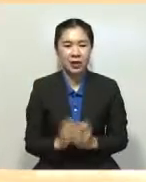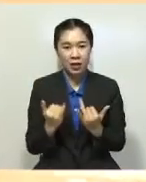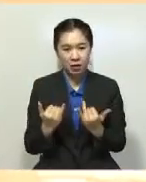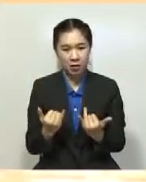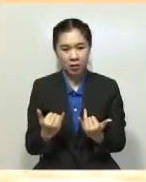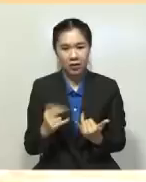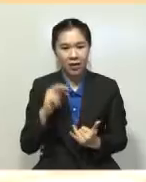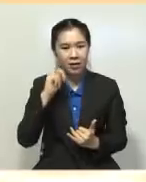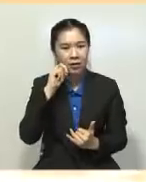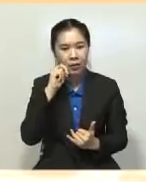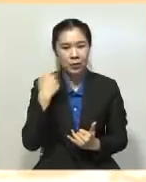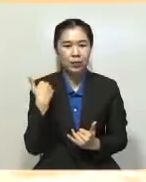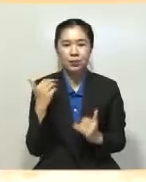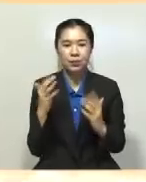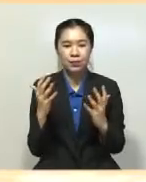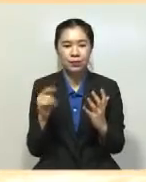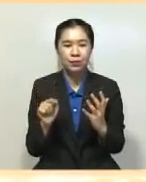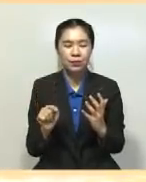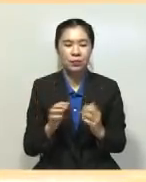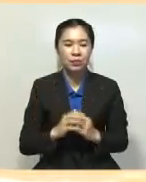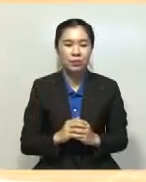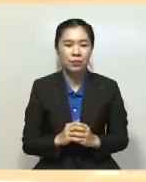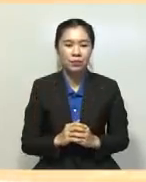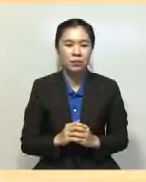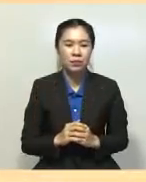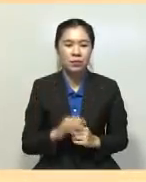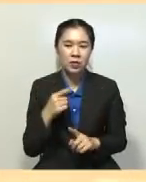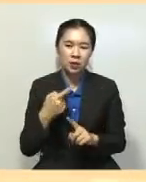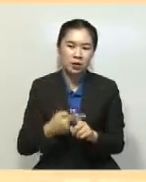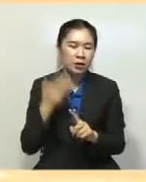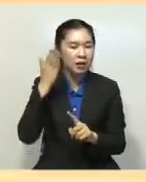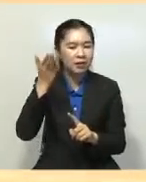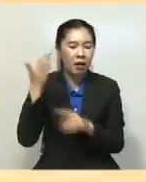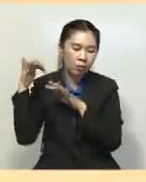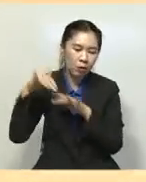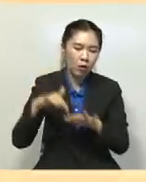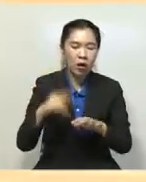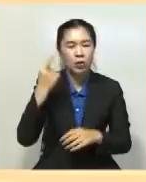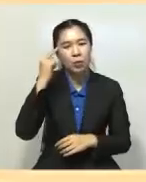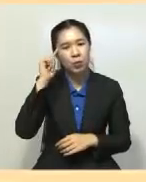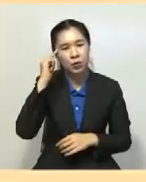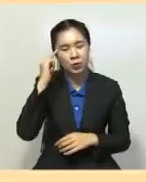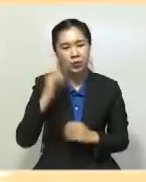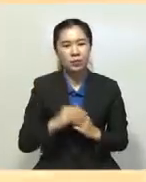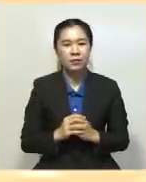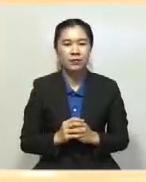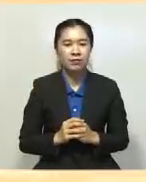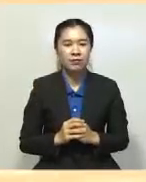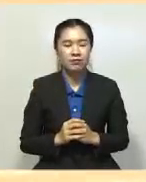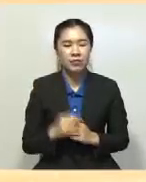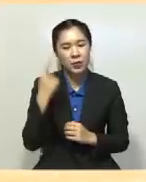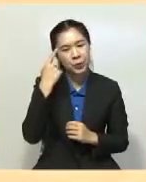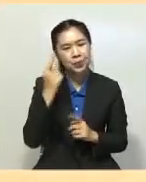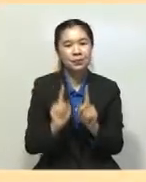ตอนนี้ยังไม่มีน้ำเลยหรือว่ามันจะมาเดือนหน้าก็ไม่รู้นะก็เรายังไม่คาดการ